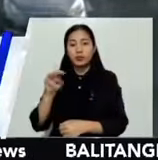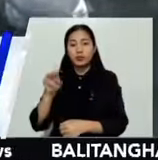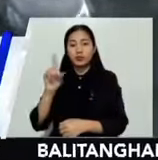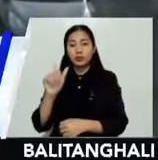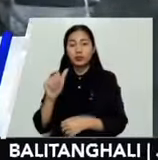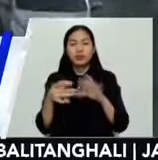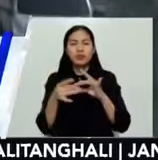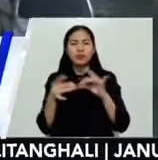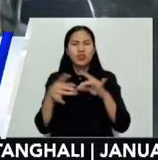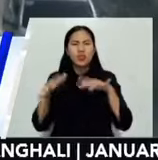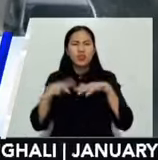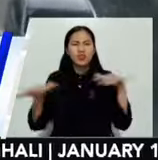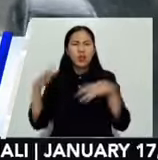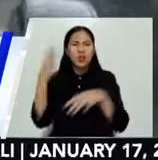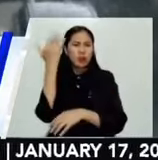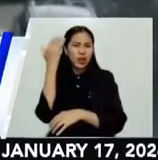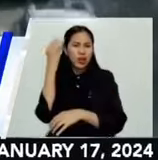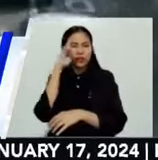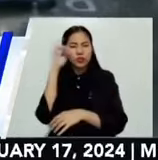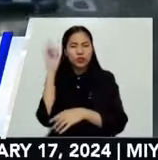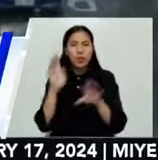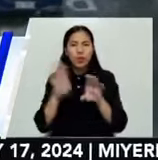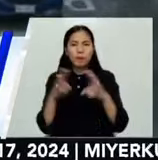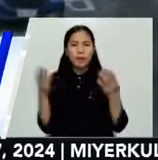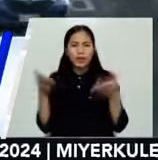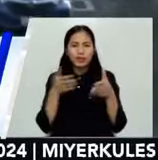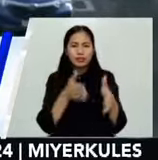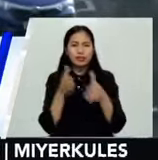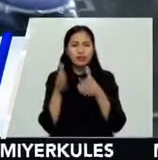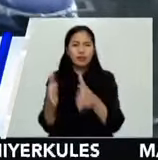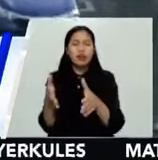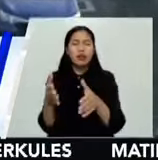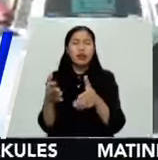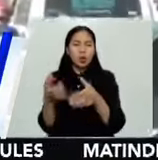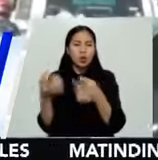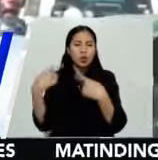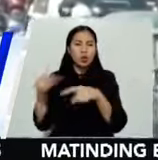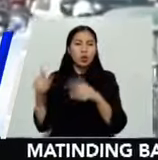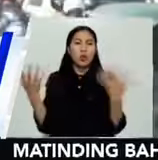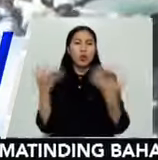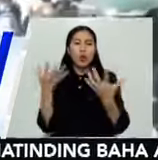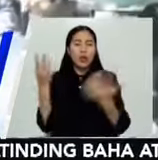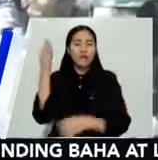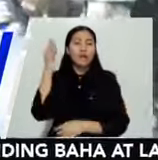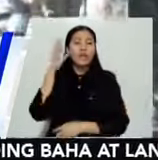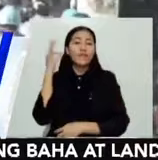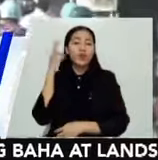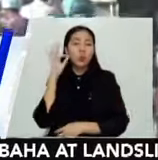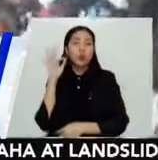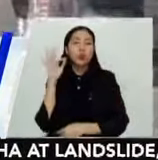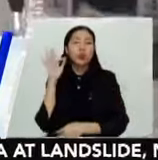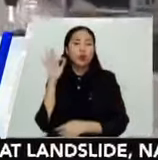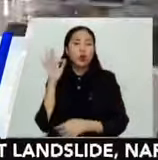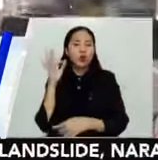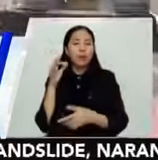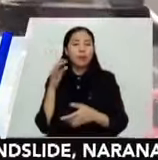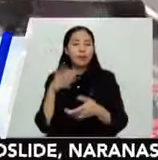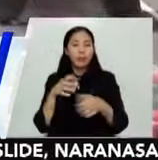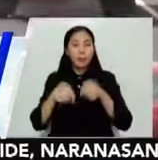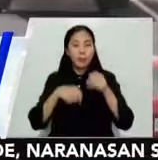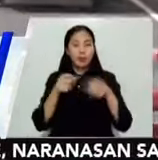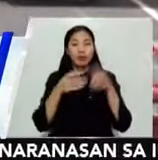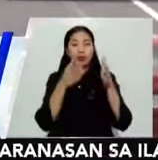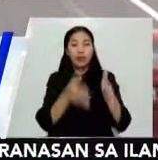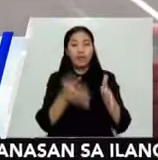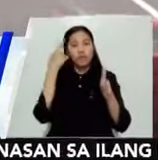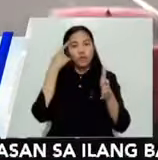pagbubukas ng zipper lane papuntang Fairview, pati ang ginagawang bike lane para sa lane papuntang Quezon City Circle. Sa mga oras na ito naman,